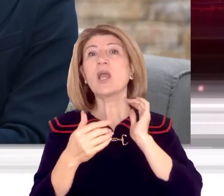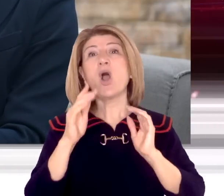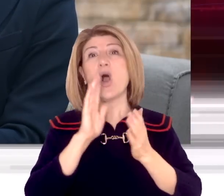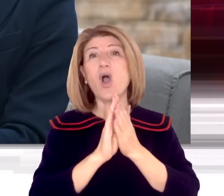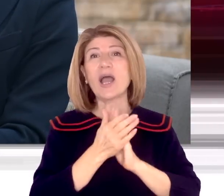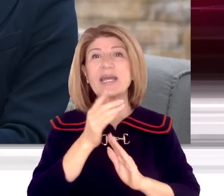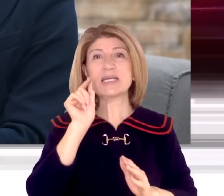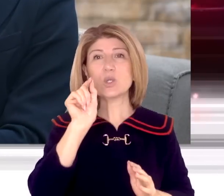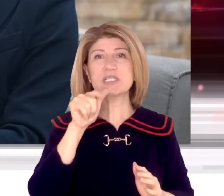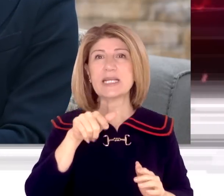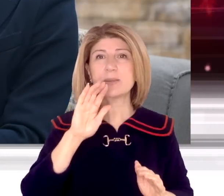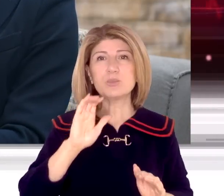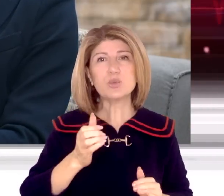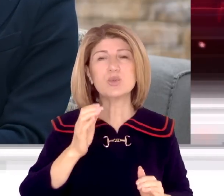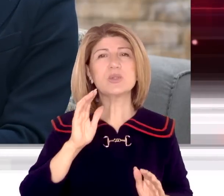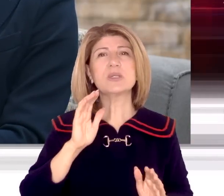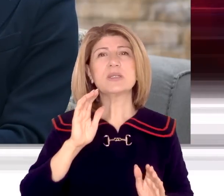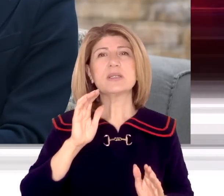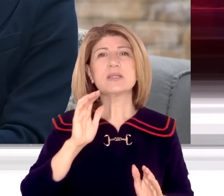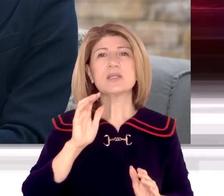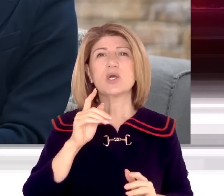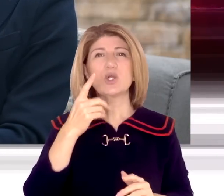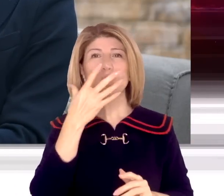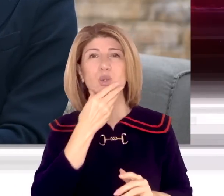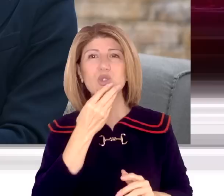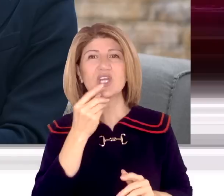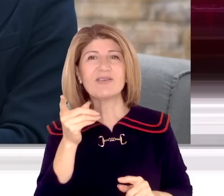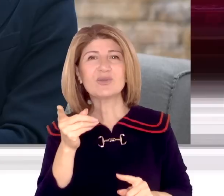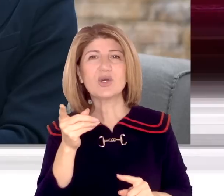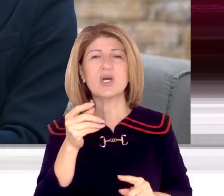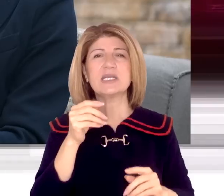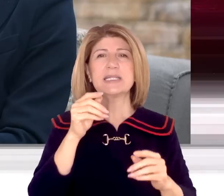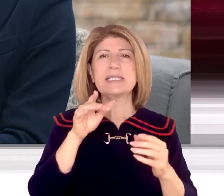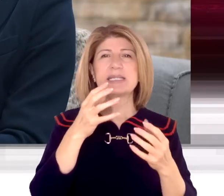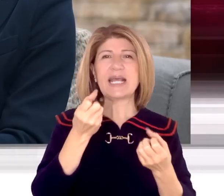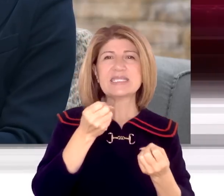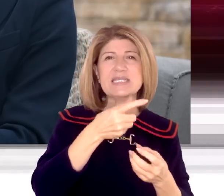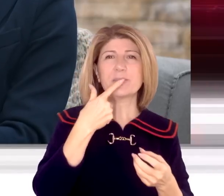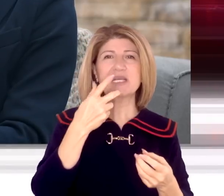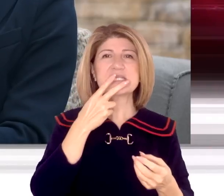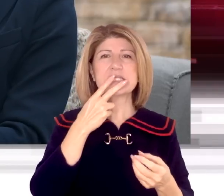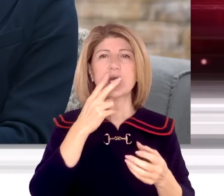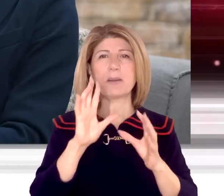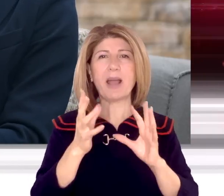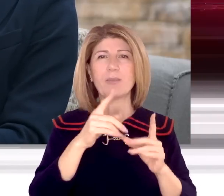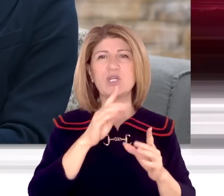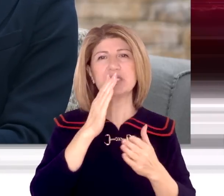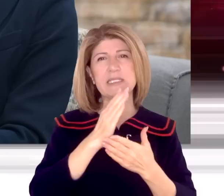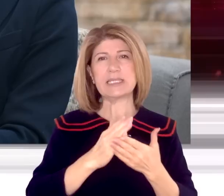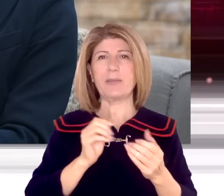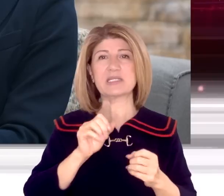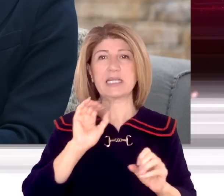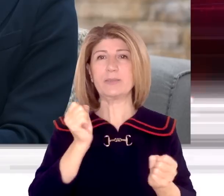خب نوجوانا اصولا دسترسیشون به سیگارهای معمولی خیلی محدود هست، در صورتی که